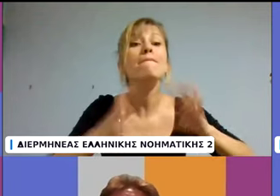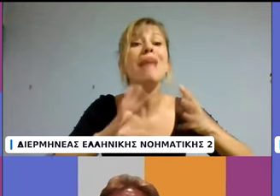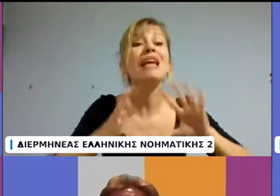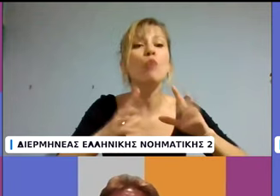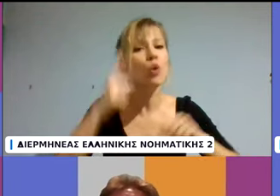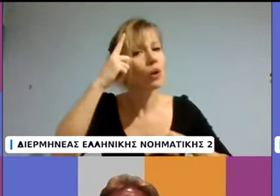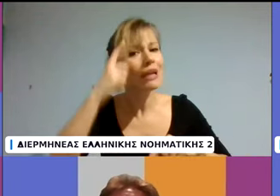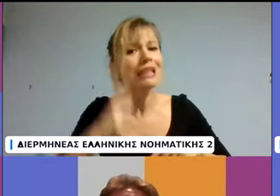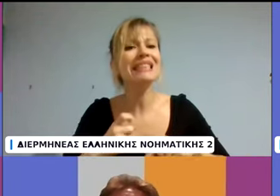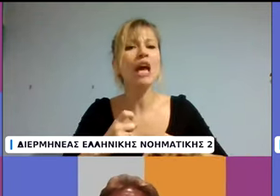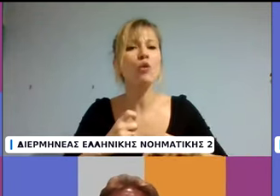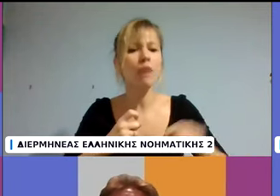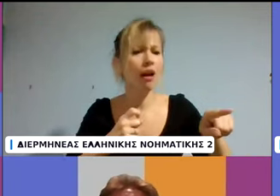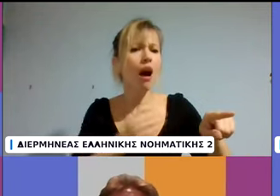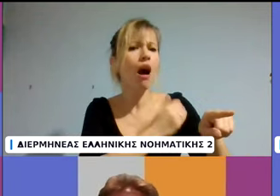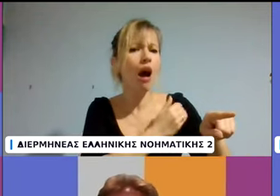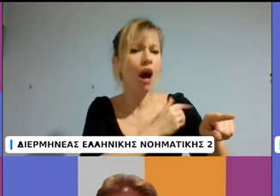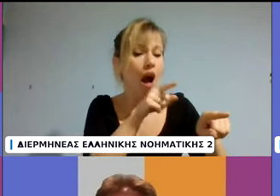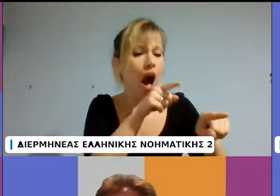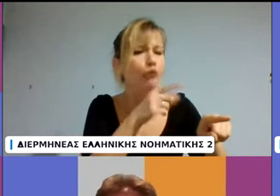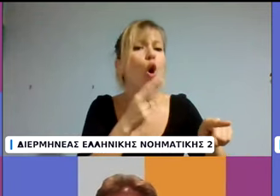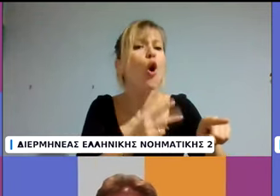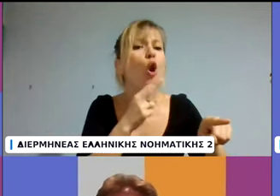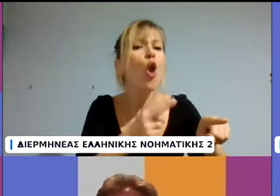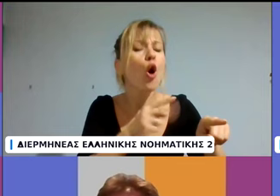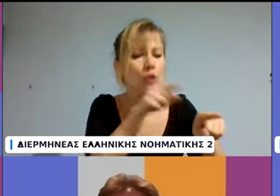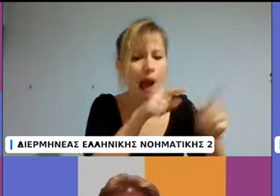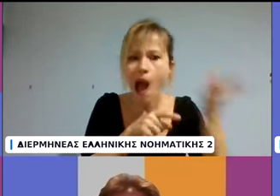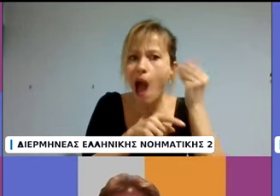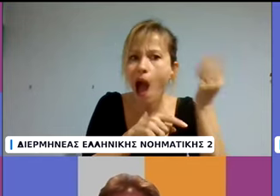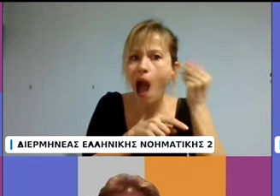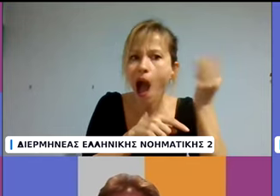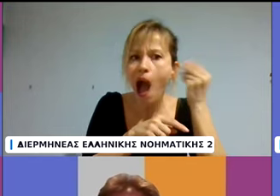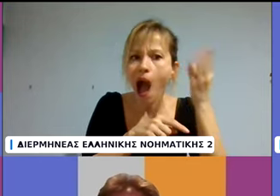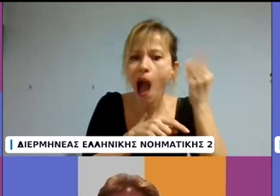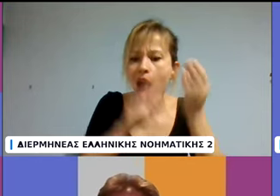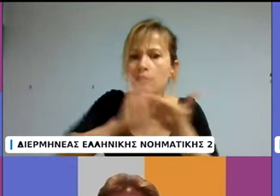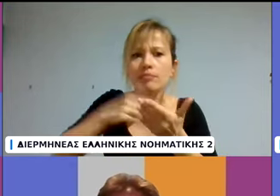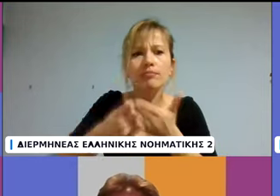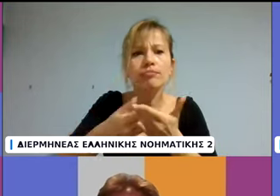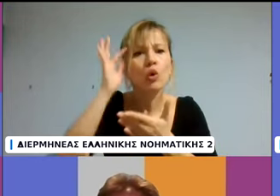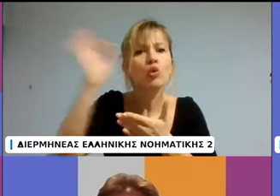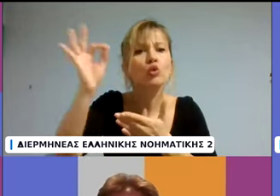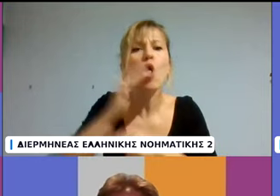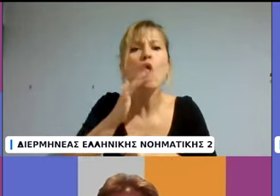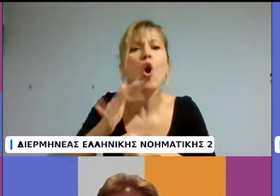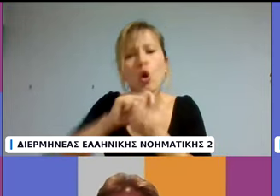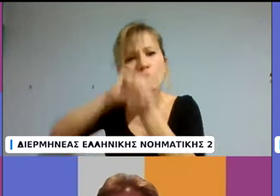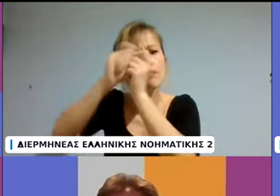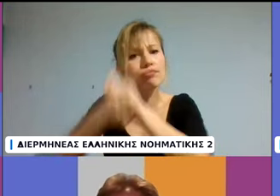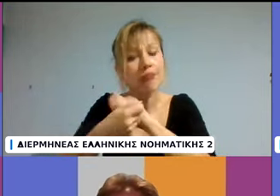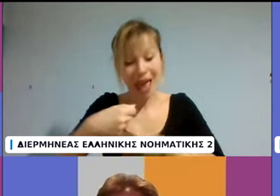στην γλώσσα πηγή και με βάση αυτό μεταφράζουμε στη γλώσσα στόχο. Πού είναι χρήσιμο για εμάς